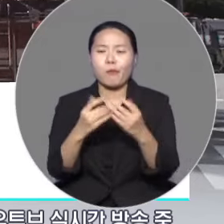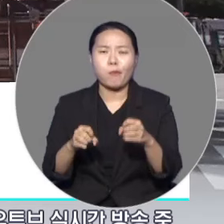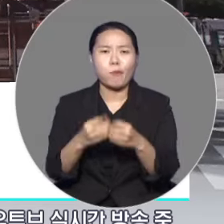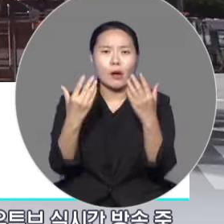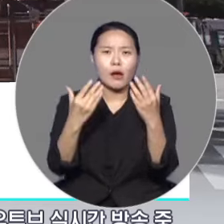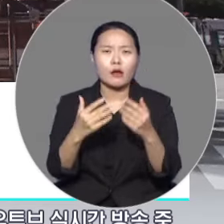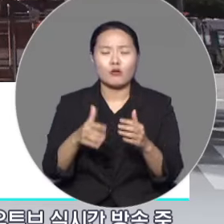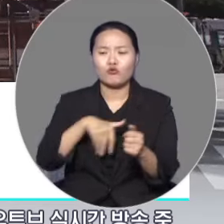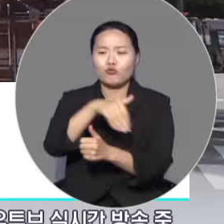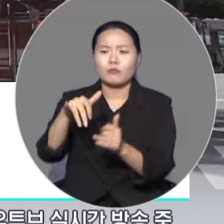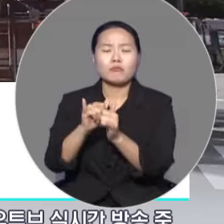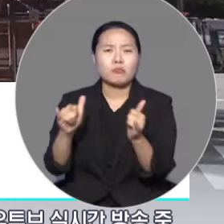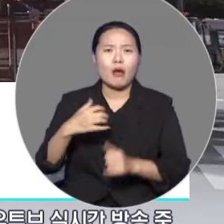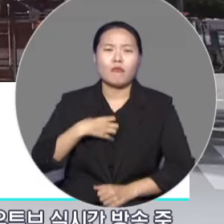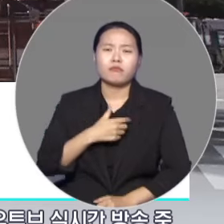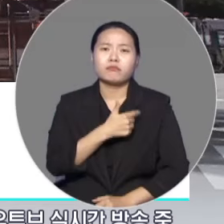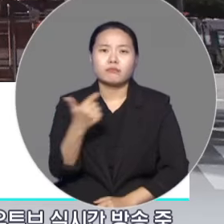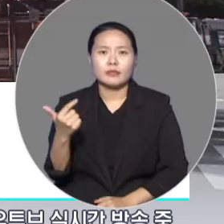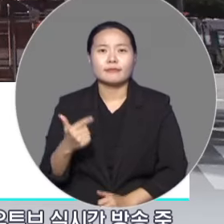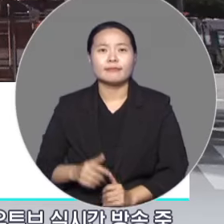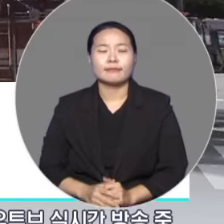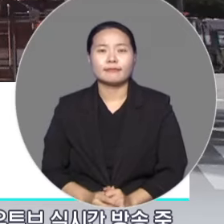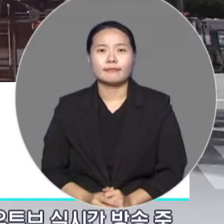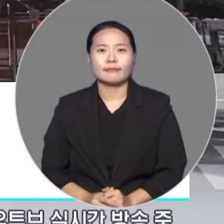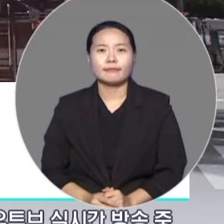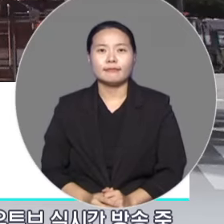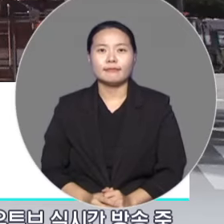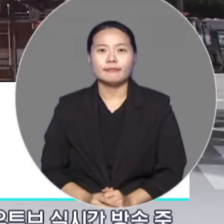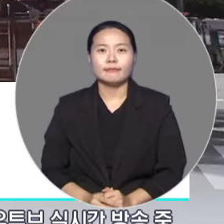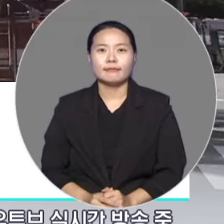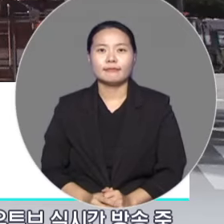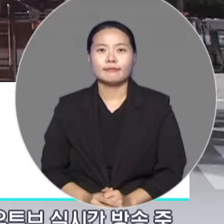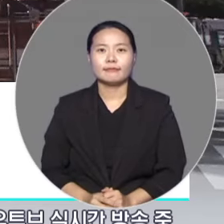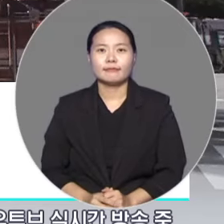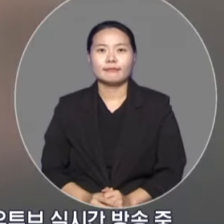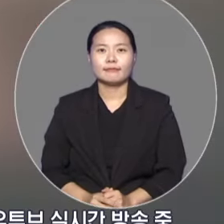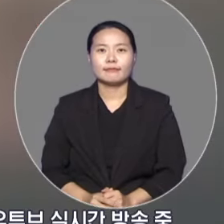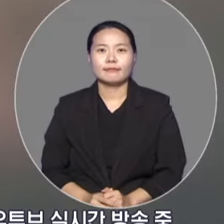인근 주민들은 불안감을 호소하고 있습니다. 배대원 기자입니다.